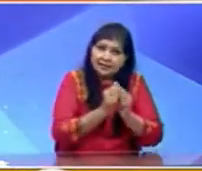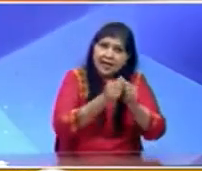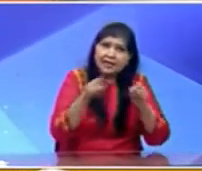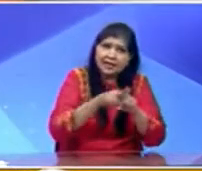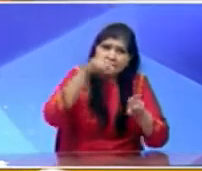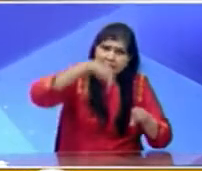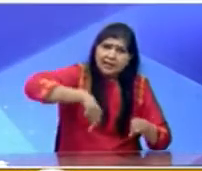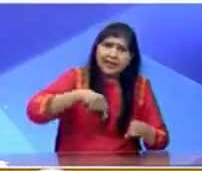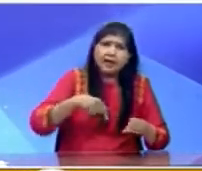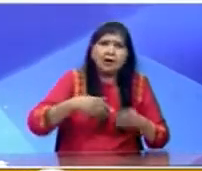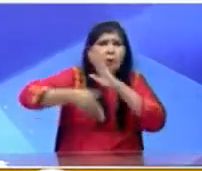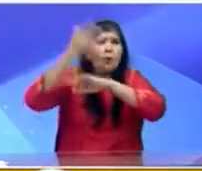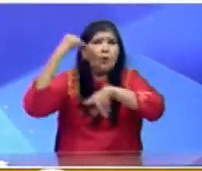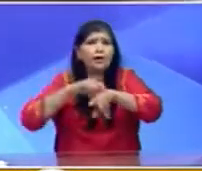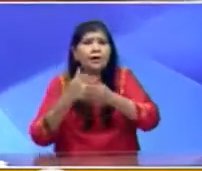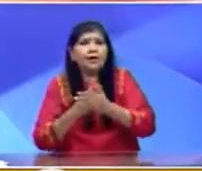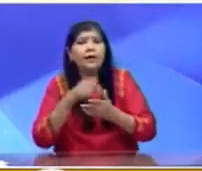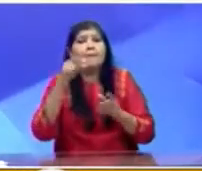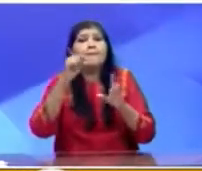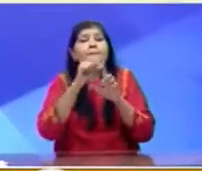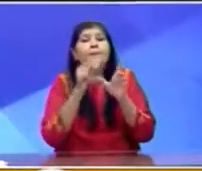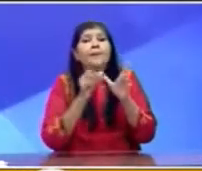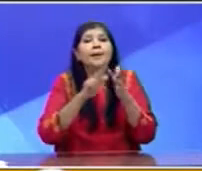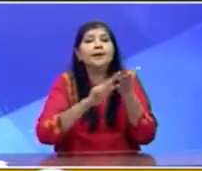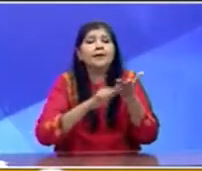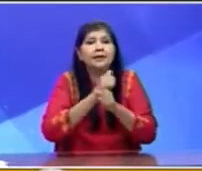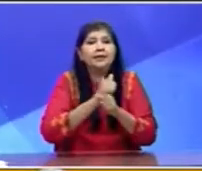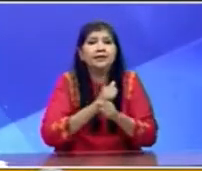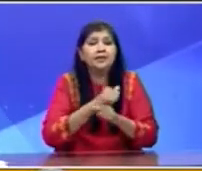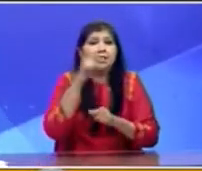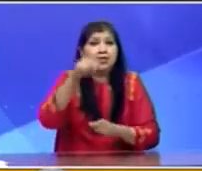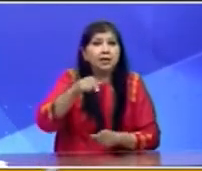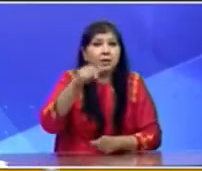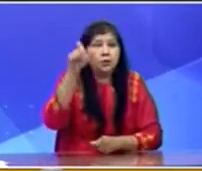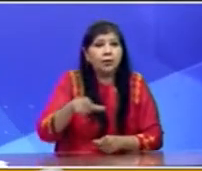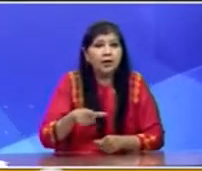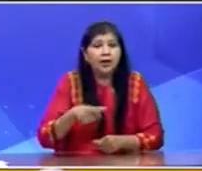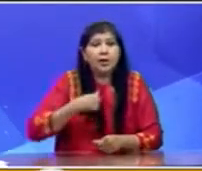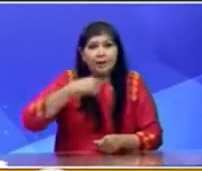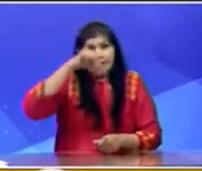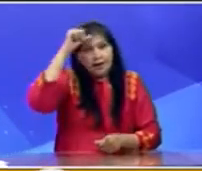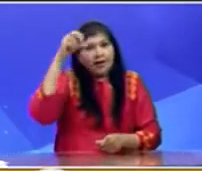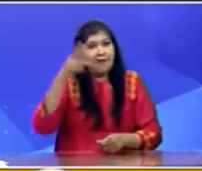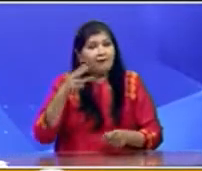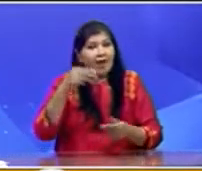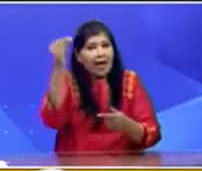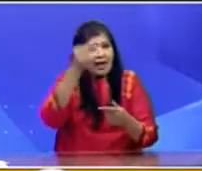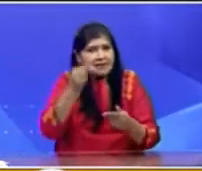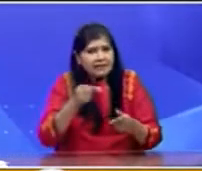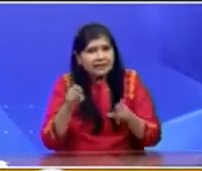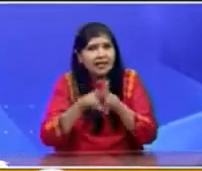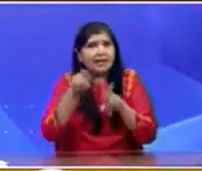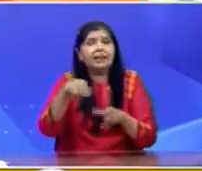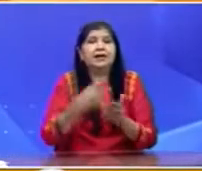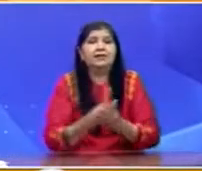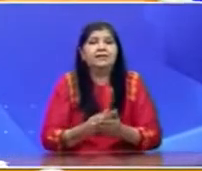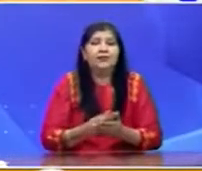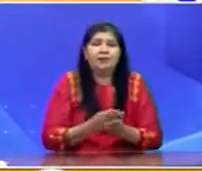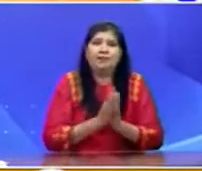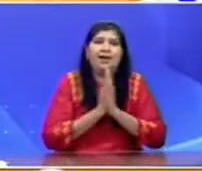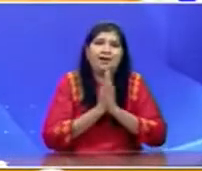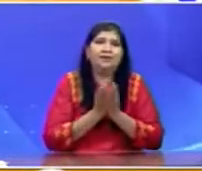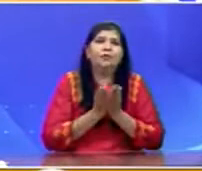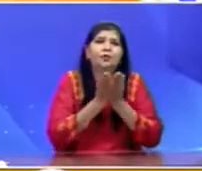है, जिन्होंने हमारे राष्ट्रीय ध्वज को डिजाइन किया था। मैं उन्हें